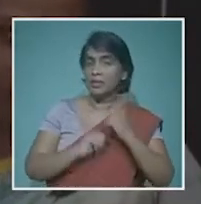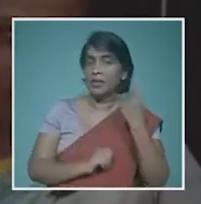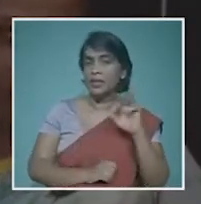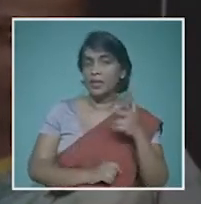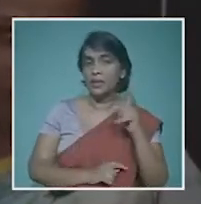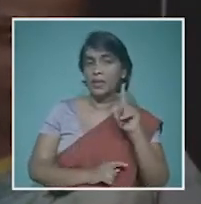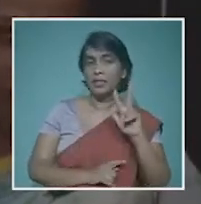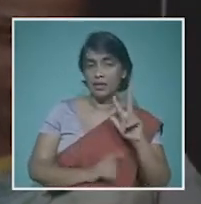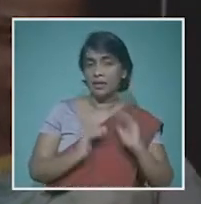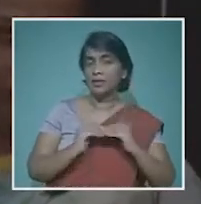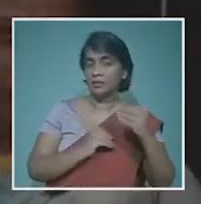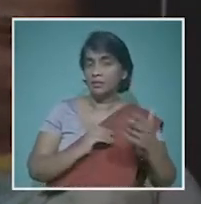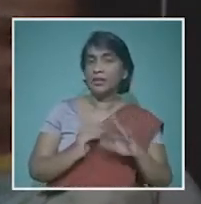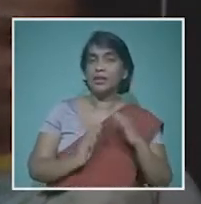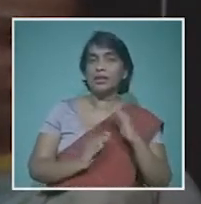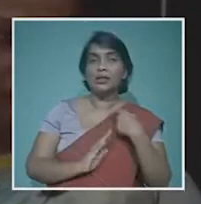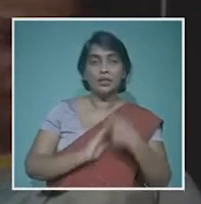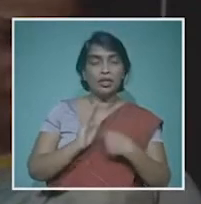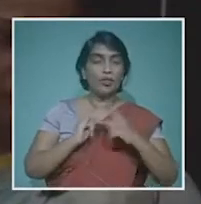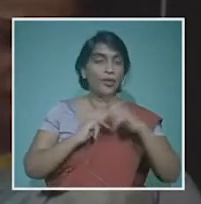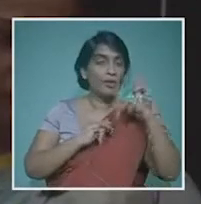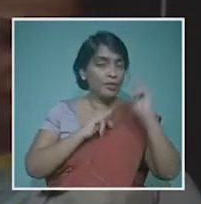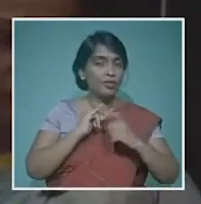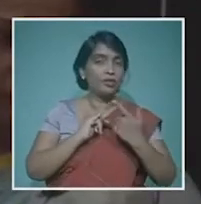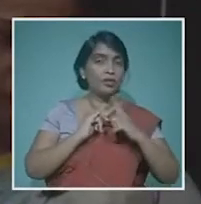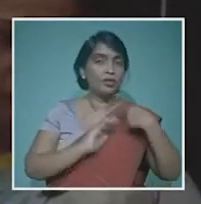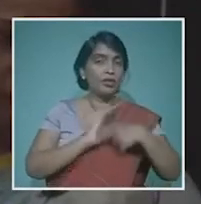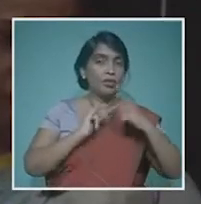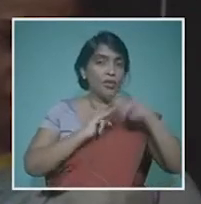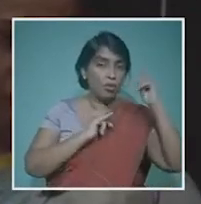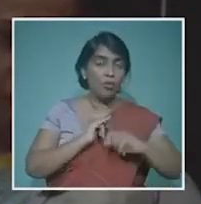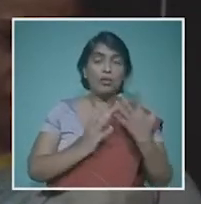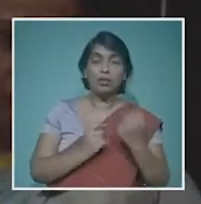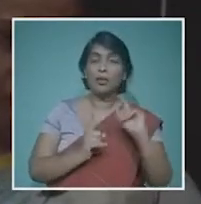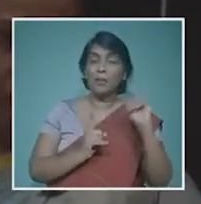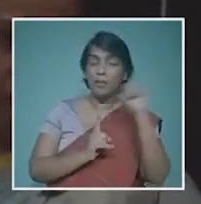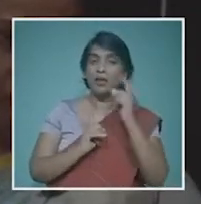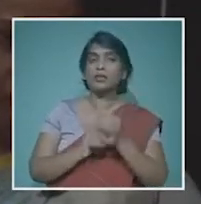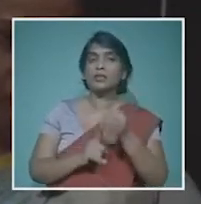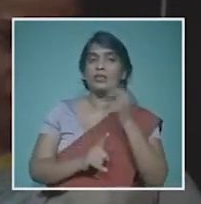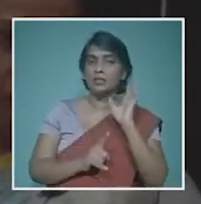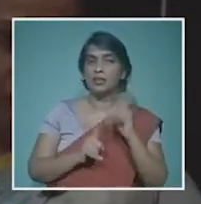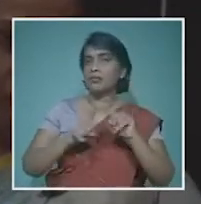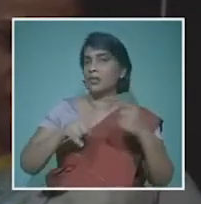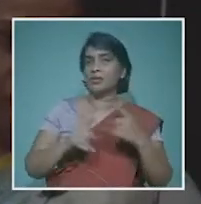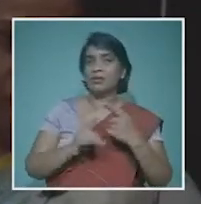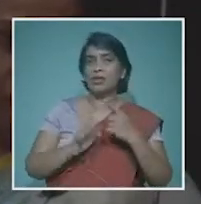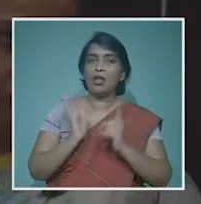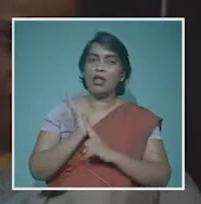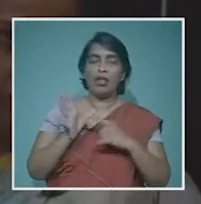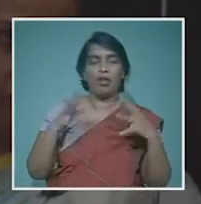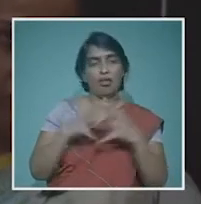1978 ගෙනාවට පස්සේ ශ්‍රී ලංකාවේ විශ්වවිද්‍යාලයක උපාධියක් ලබාගත්තු පළවෙනි ජනාධිපති. අනිත් අය ලෝ කොලෙජ් එකට ගිහිල්ලා